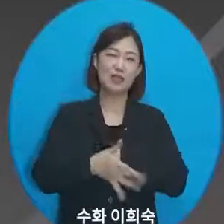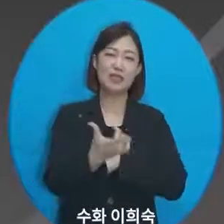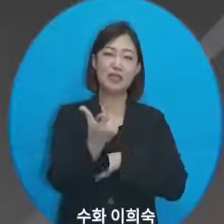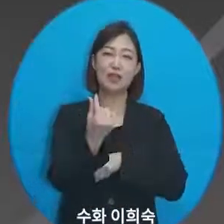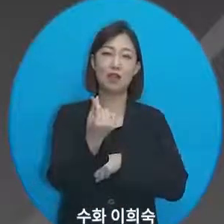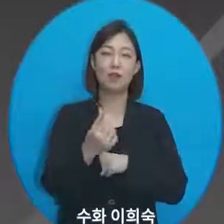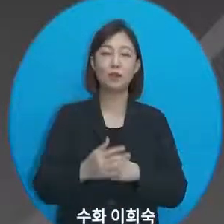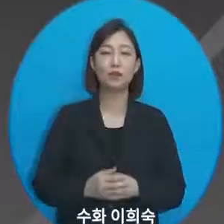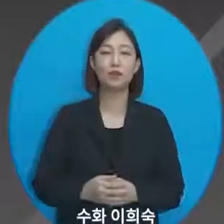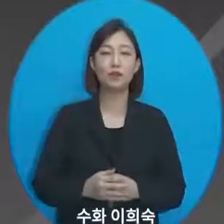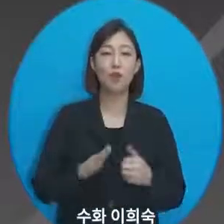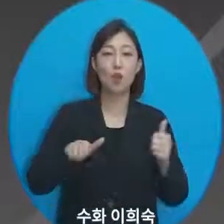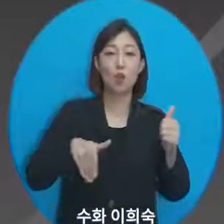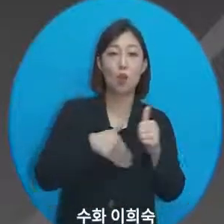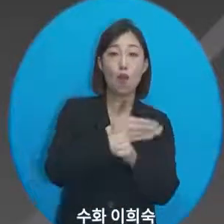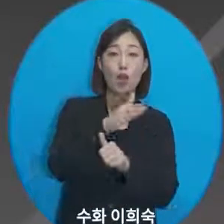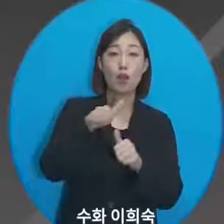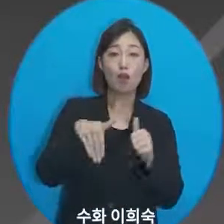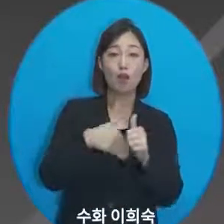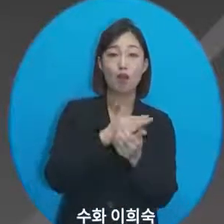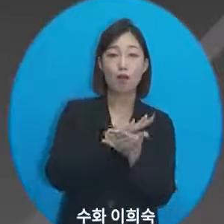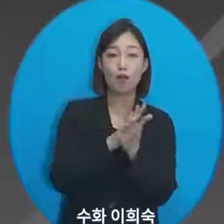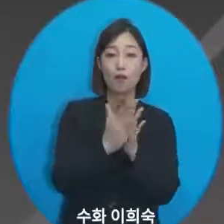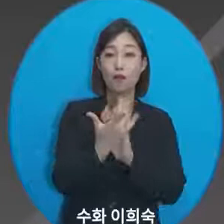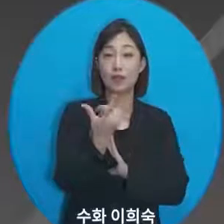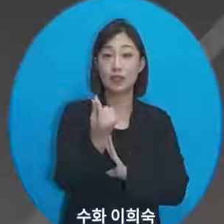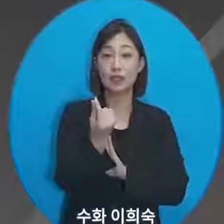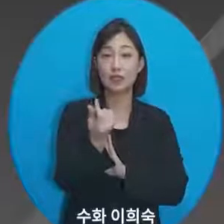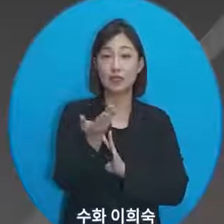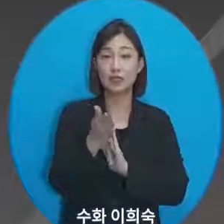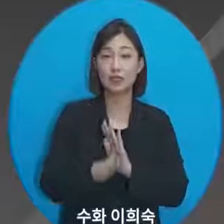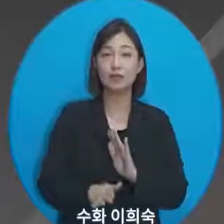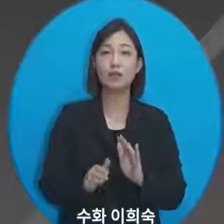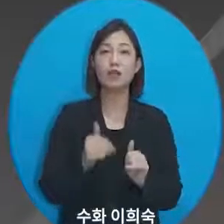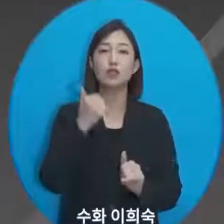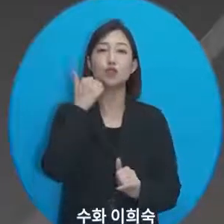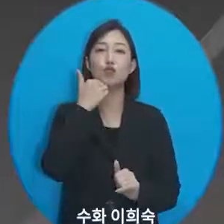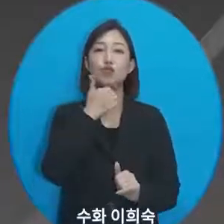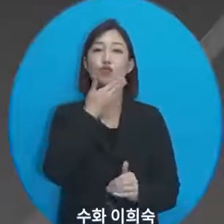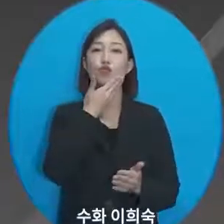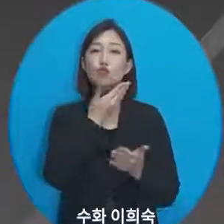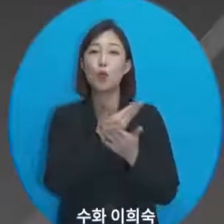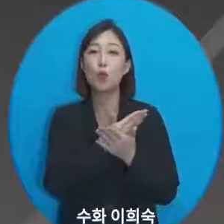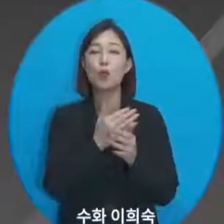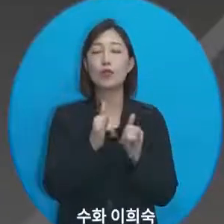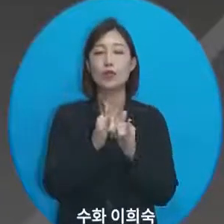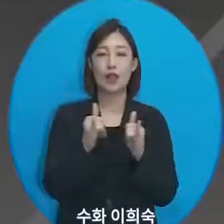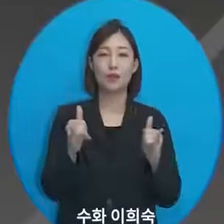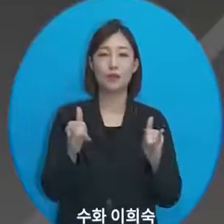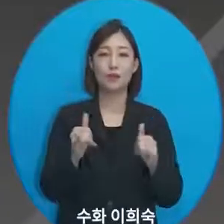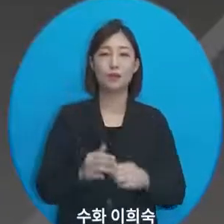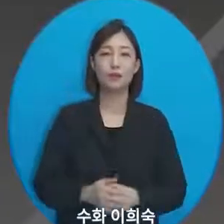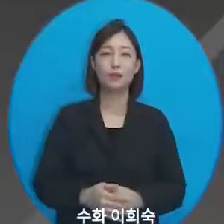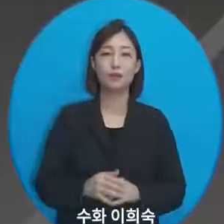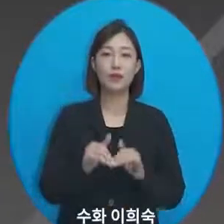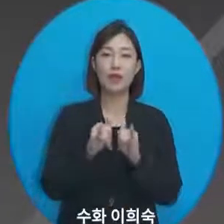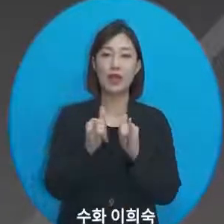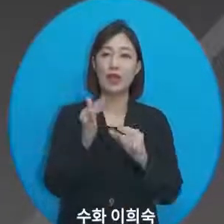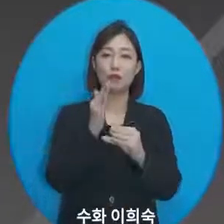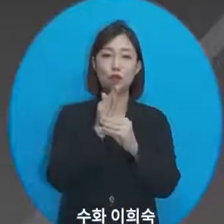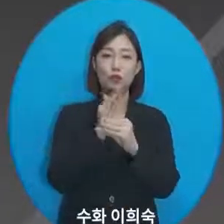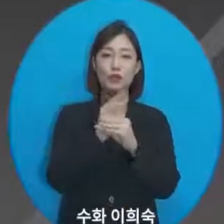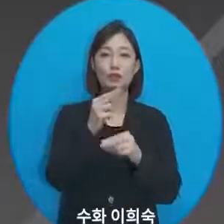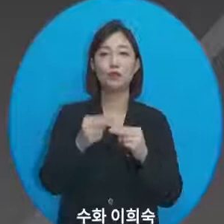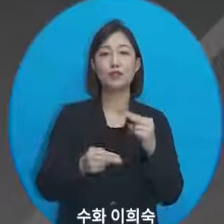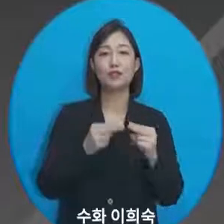변화에 인간 중심적으로 고민했을 때 어떠한 대안들을 마련해 낼 것이냐. 바로 이제 이러한 것들이 유니버셜